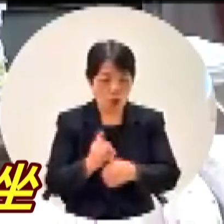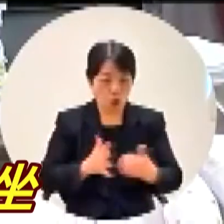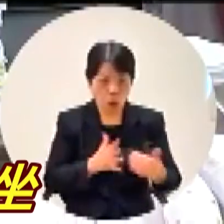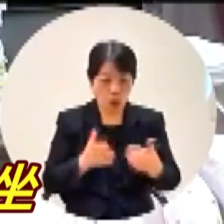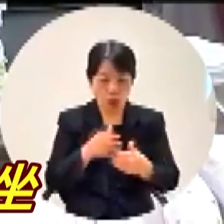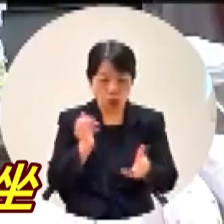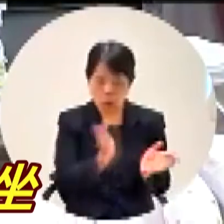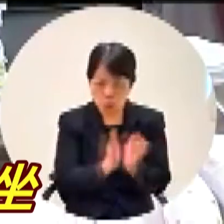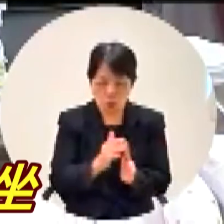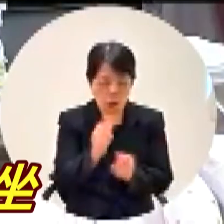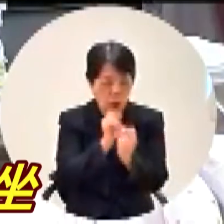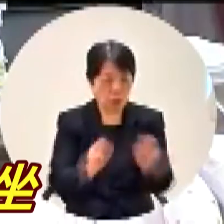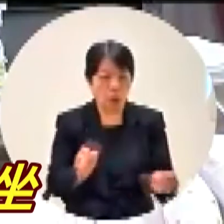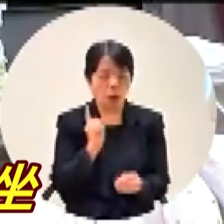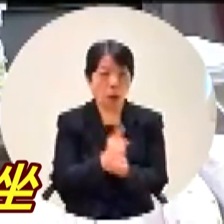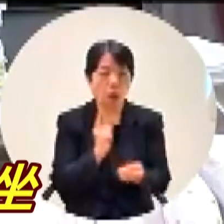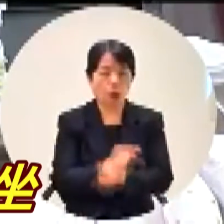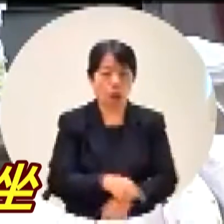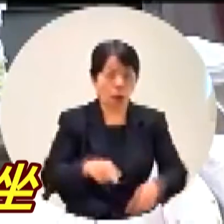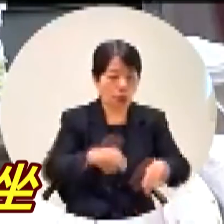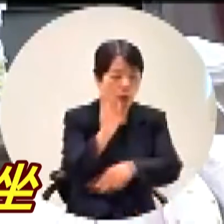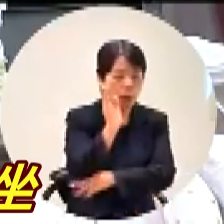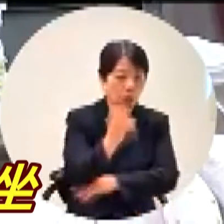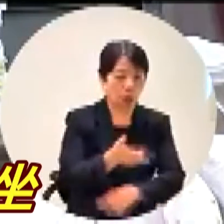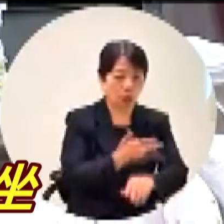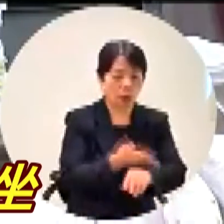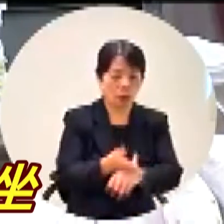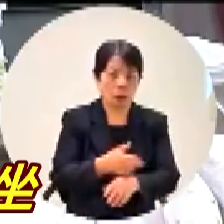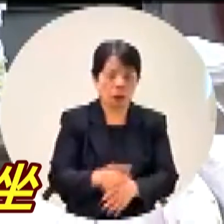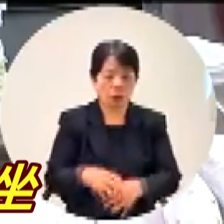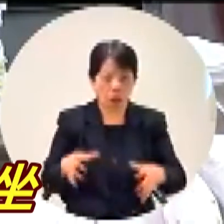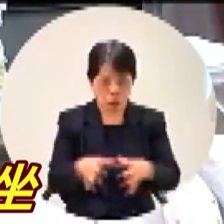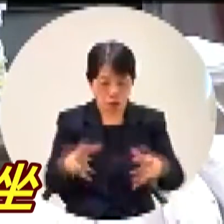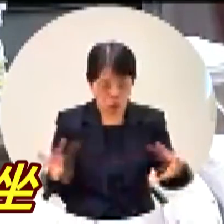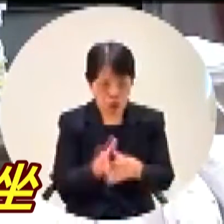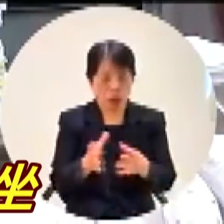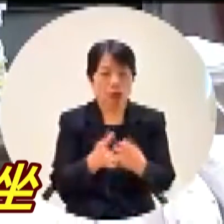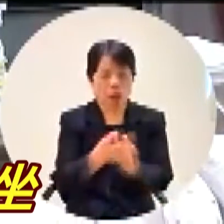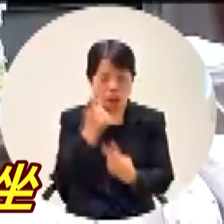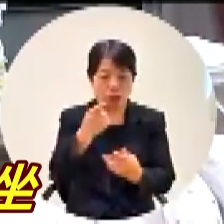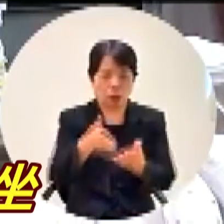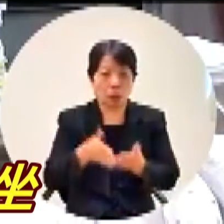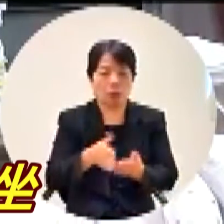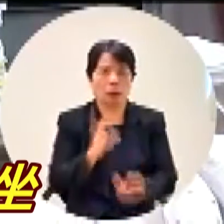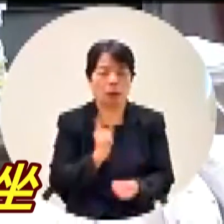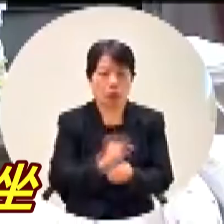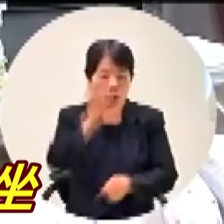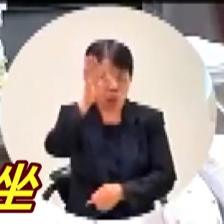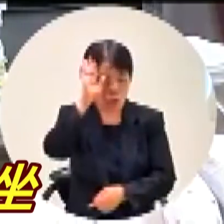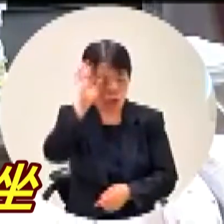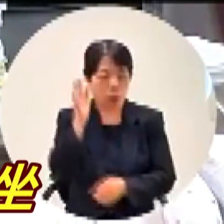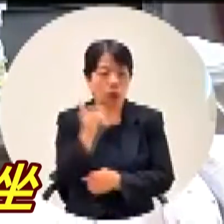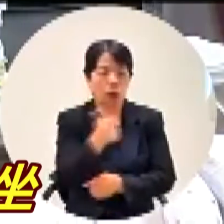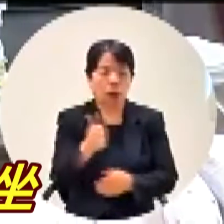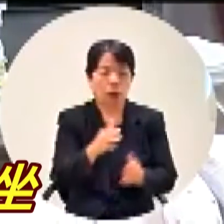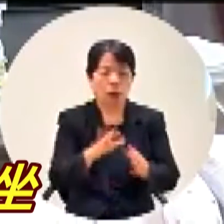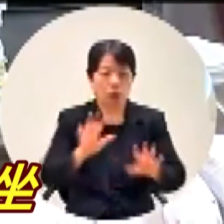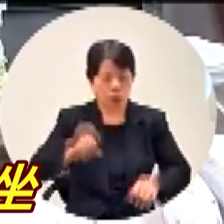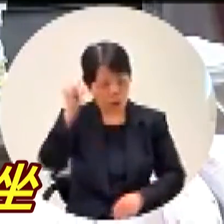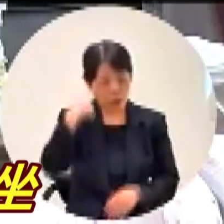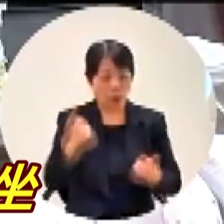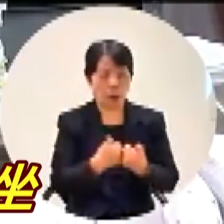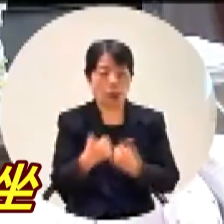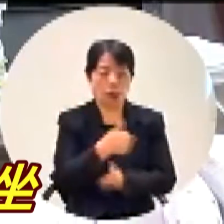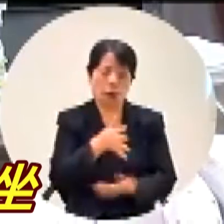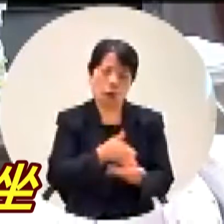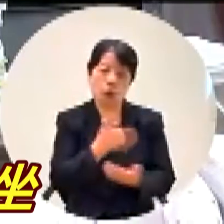认为行政跟技术责任的鉴定要合而为之，不要分离。所以当时胡志强，齁，早上议员讲得很好，就